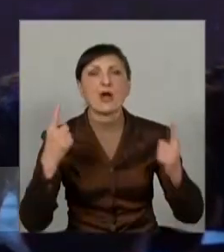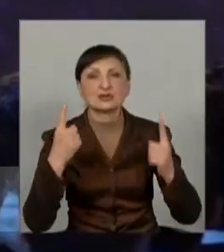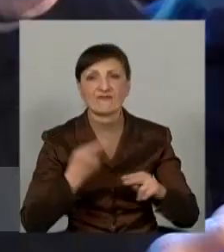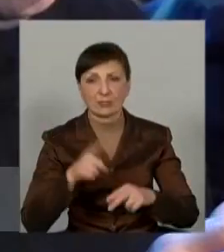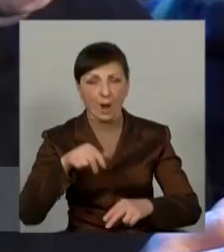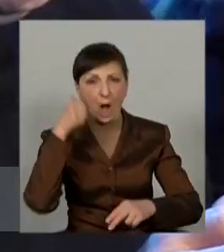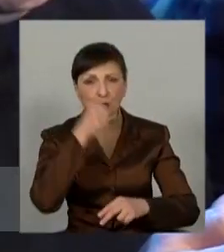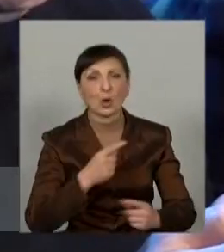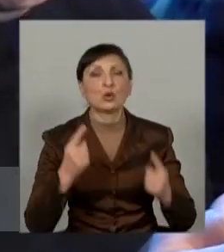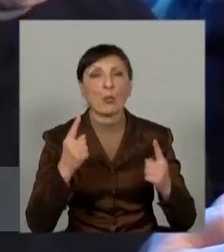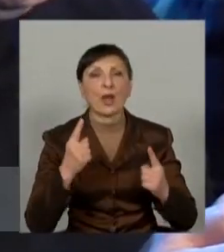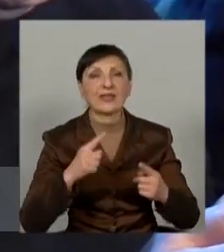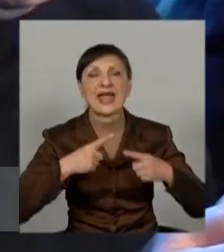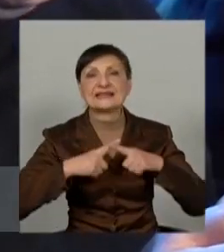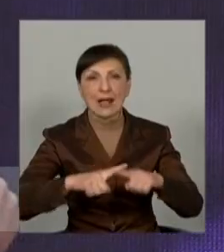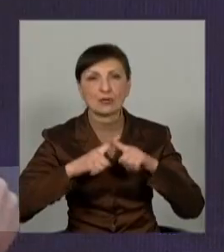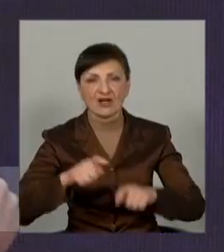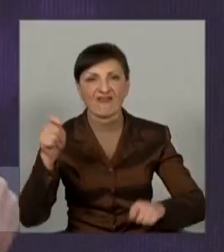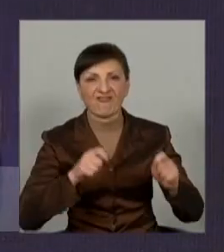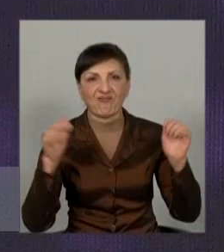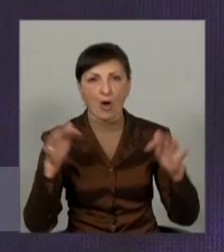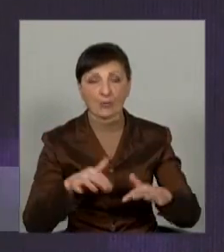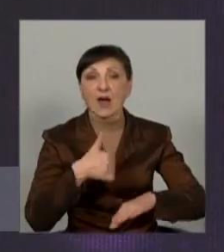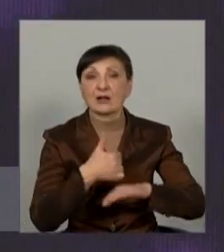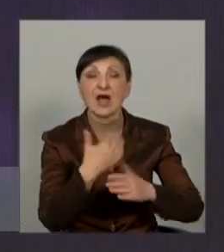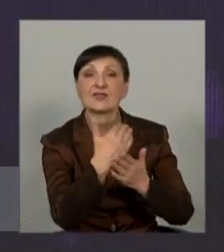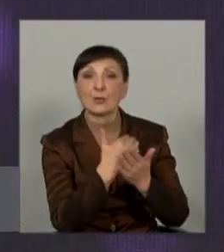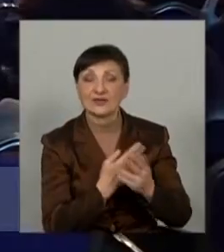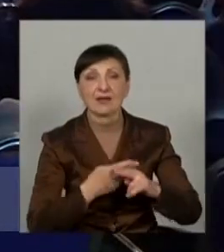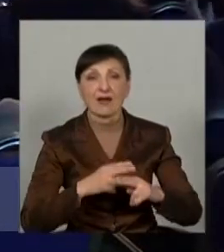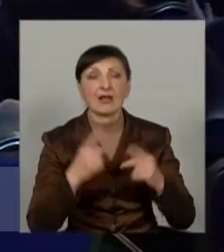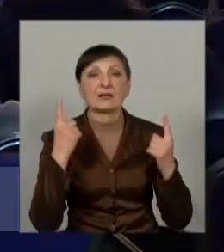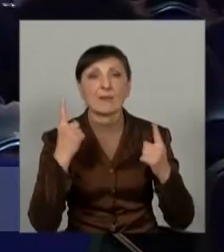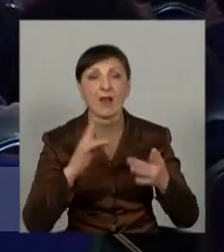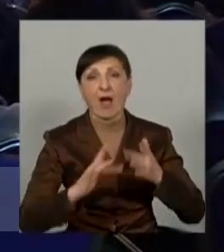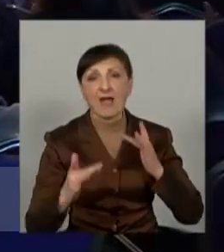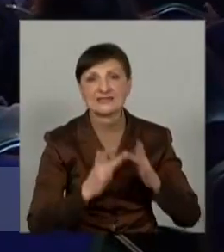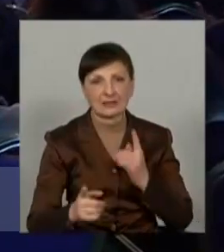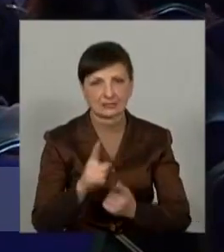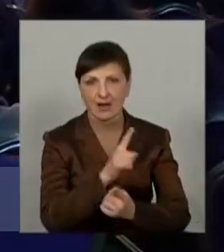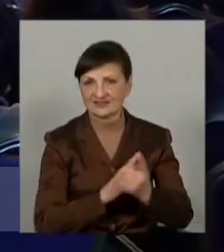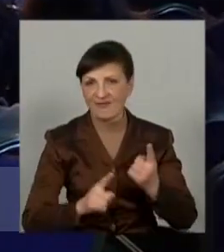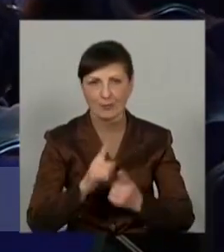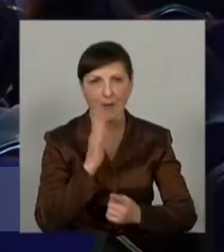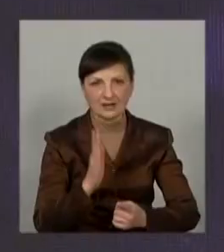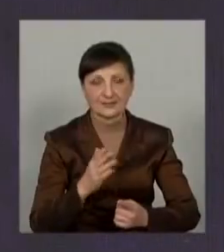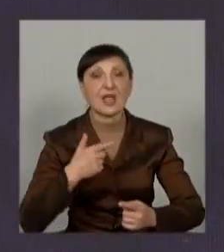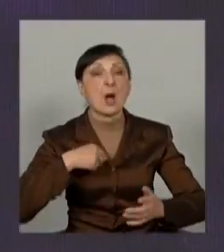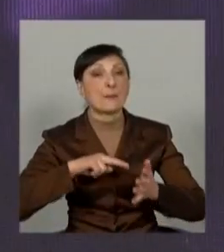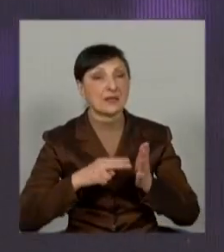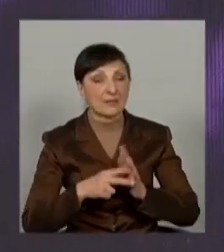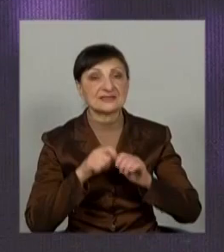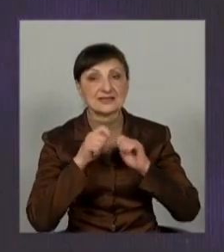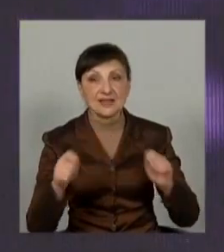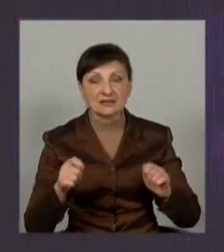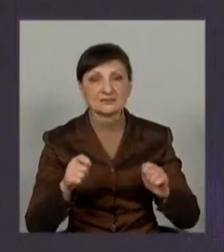этом году юбилейный технологический форум, где главная повестка дня – глобальная IT-трансформация. Мы намерены начать создание